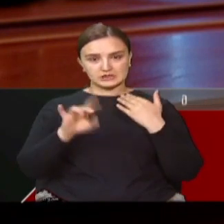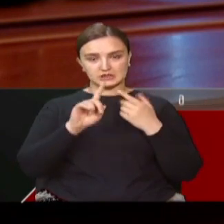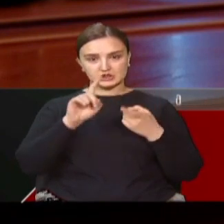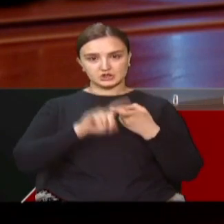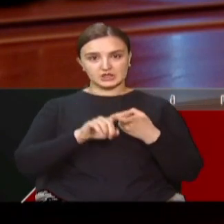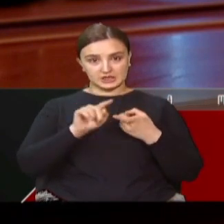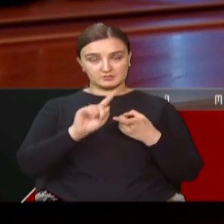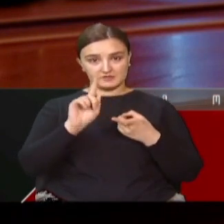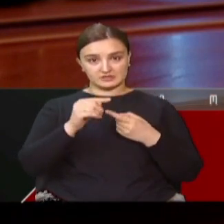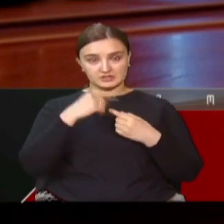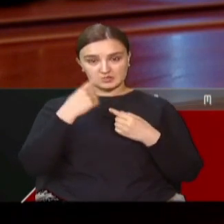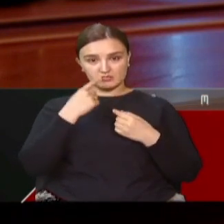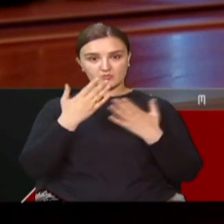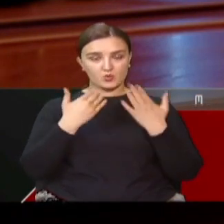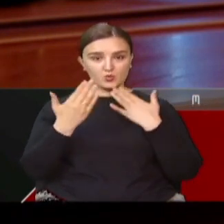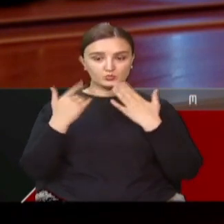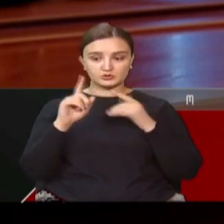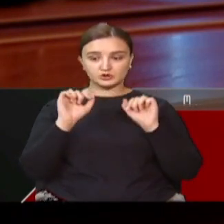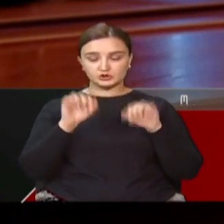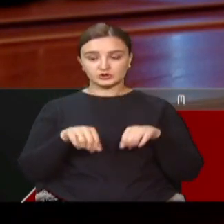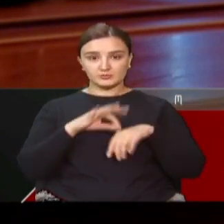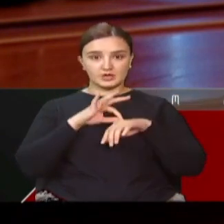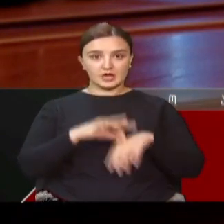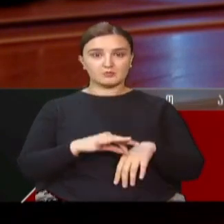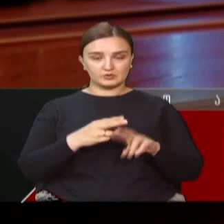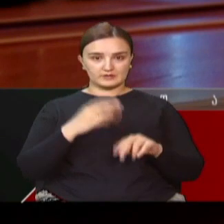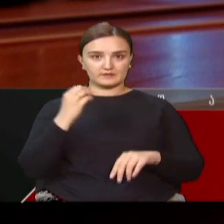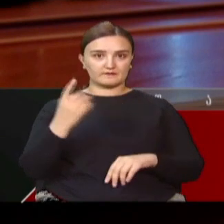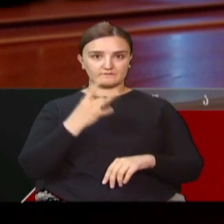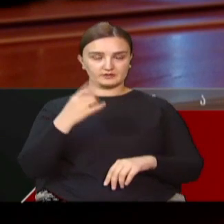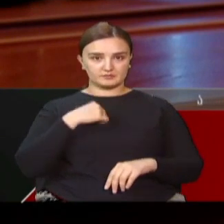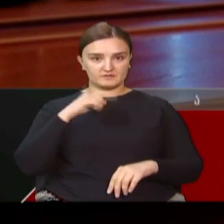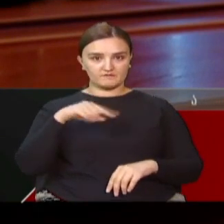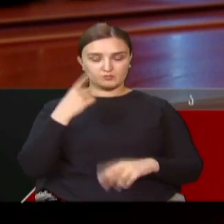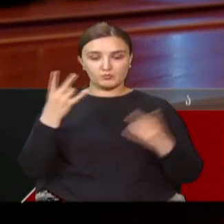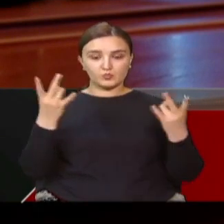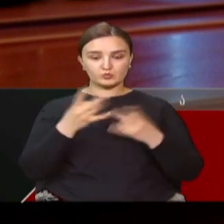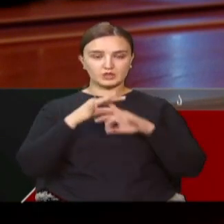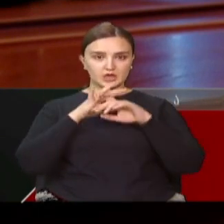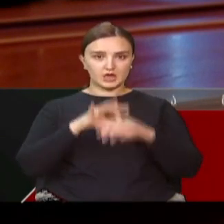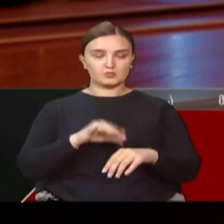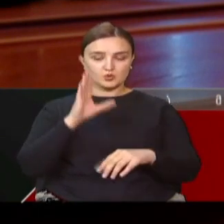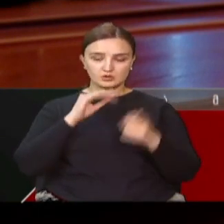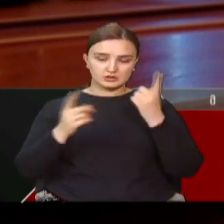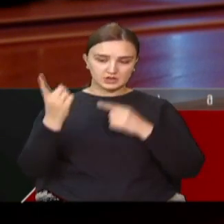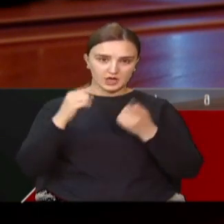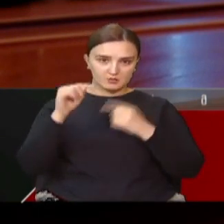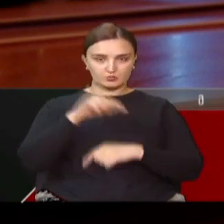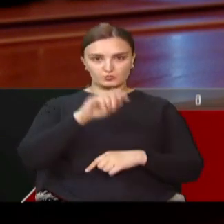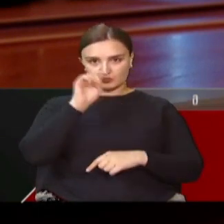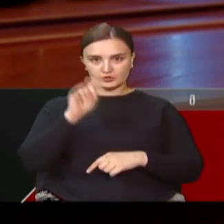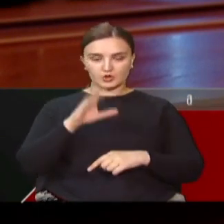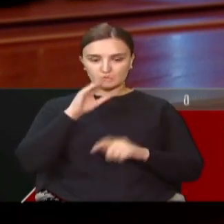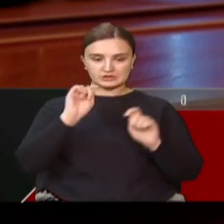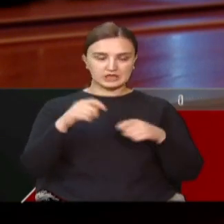თქვენ ბრძანებთ, ხო? კონსულტაციები თუ რამაზე შეიძლება გაიმართოს, კიდევ ერთხელ ვამბობ, უნდა გაიმართოს, როდის დააბრუნებს უკრაინა, როდის